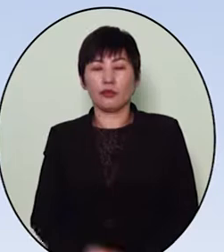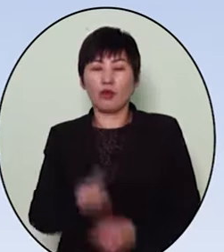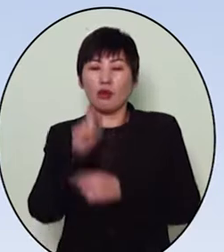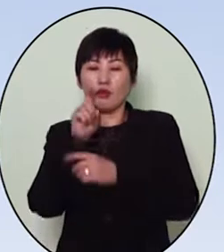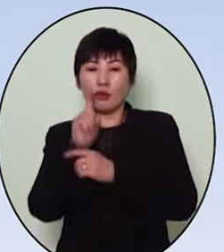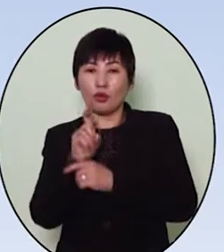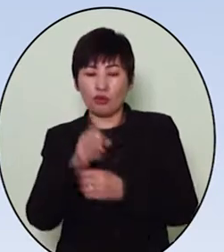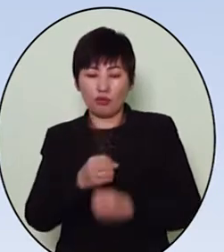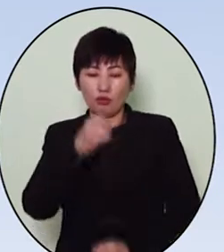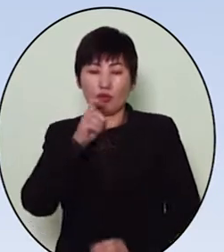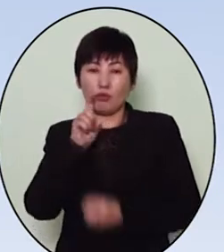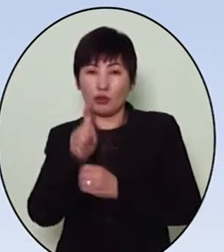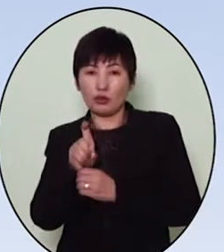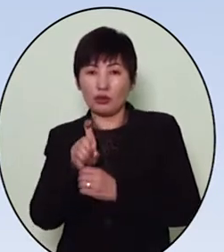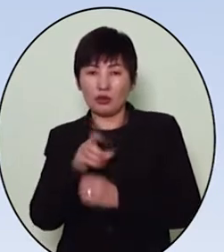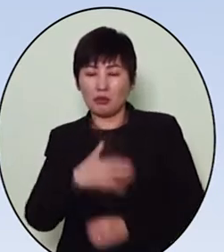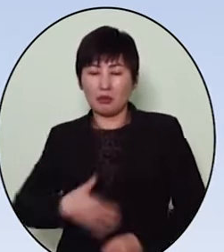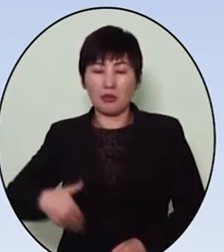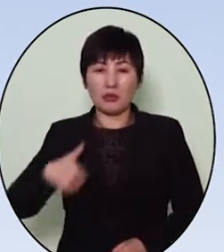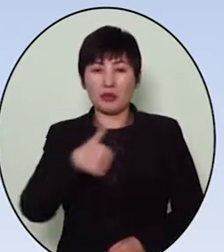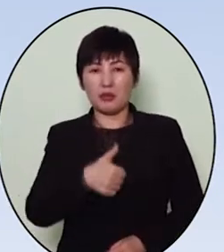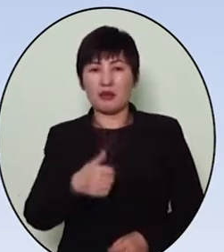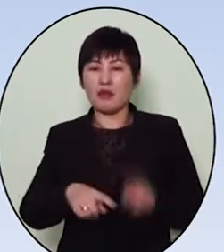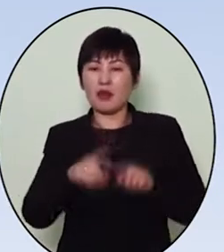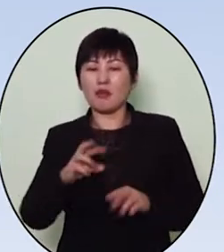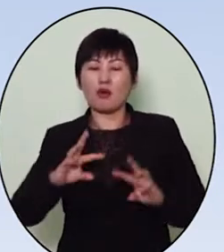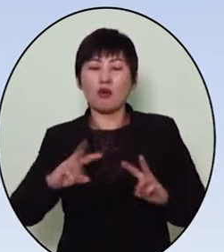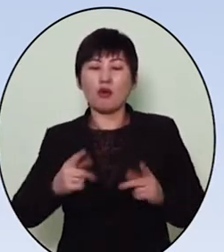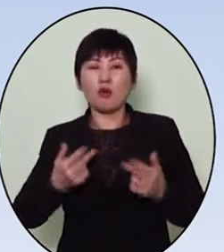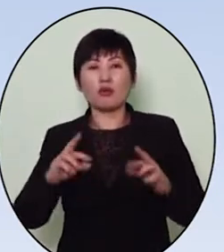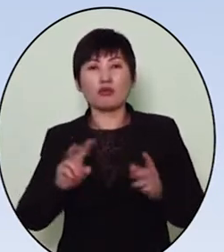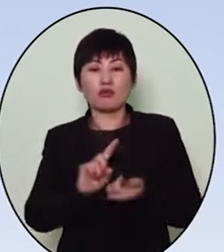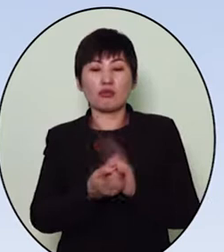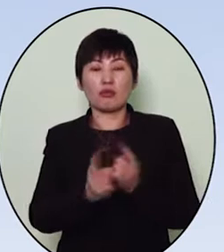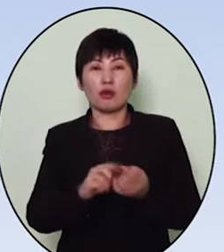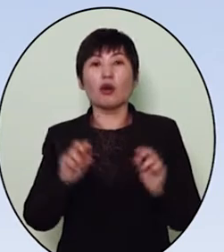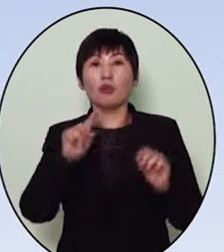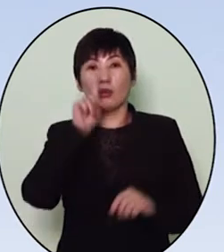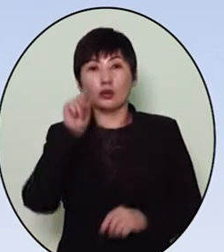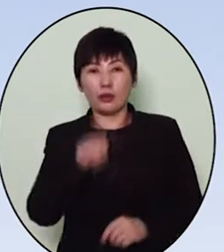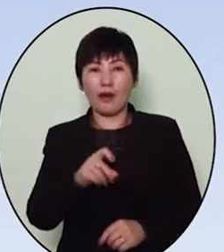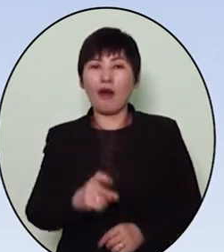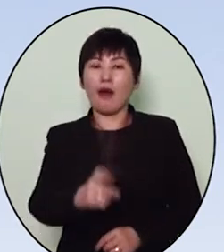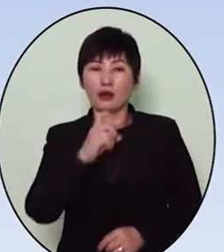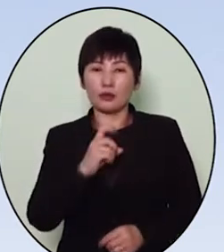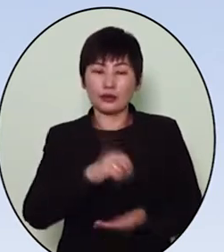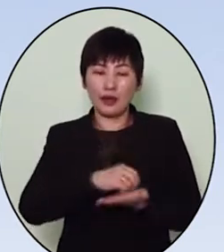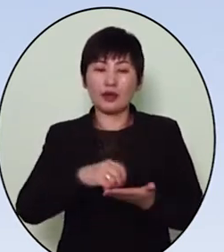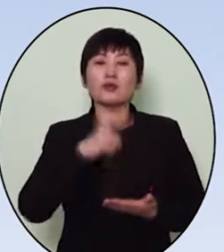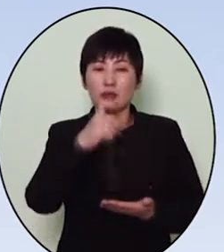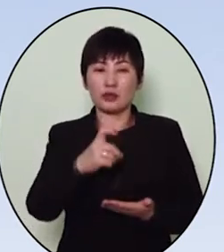Нуруу бүхтэр болвол бидний биед ямар өөрчлөлт гарах вэ? Энэ асуултанд хариулж бичээ.